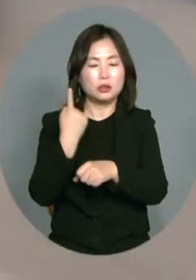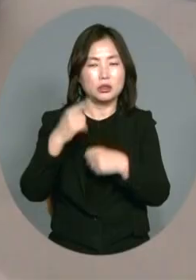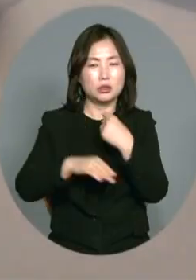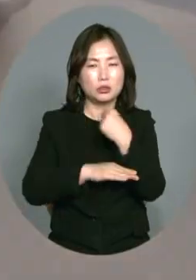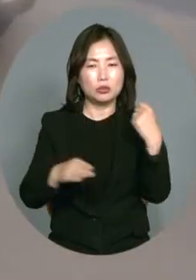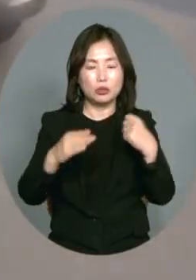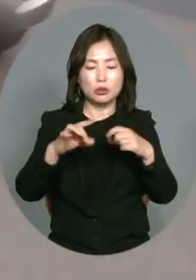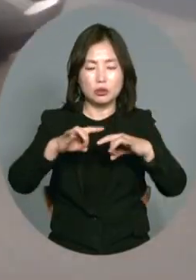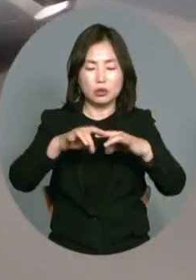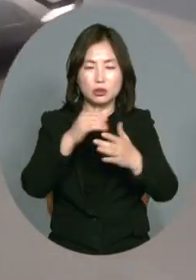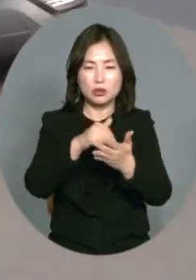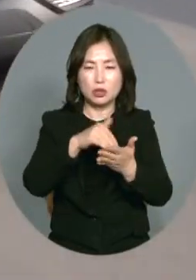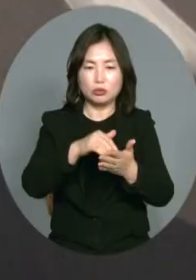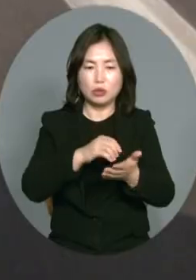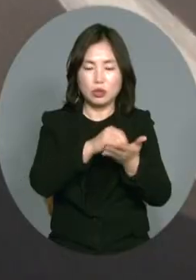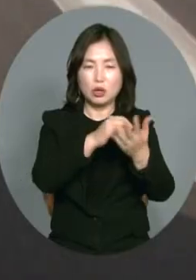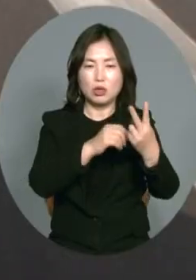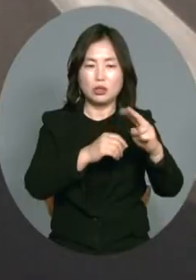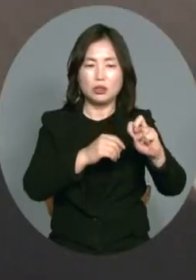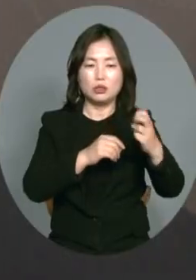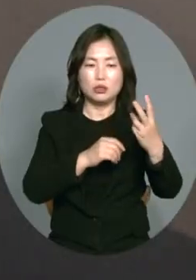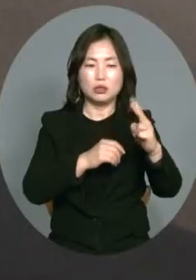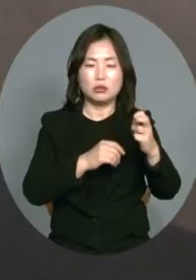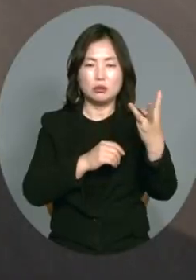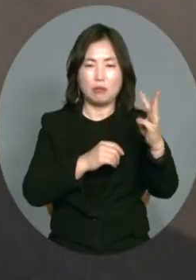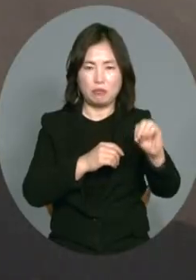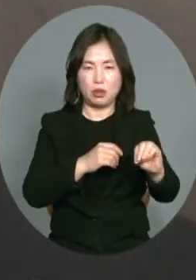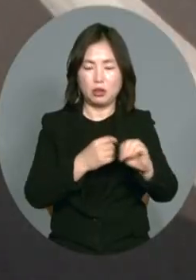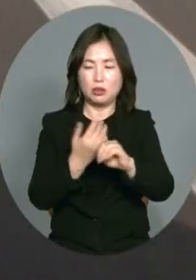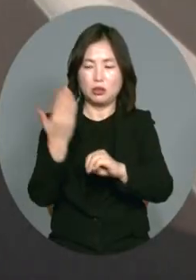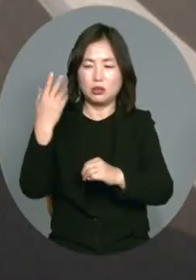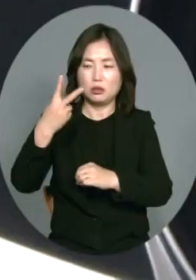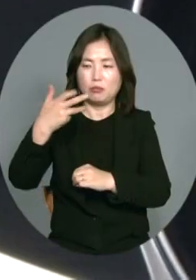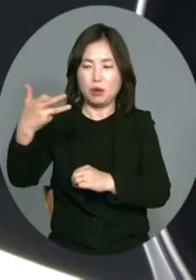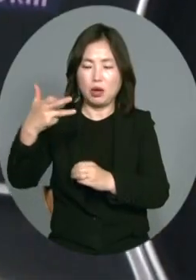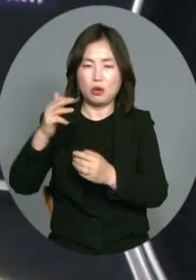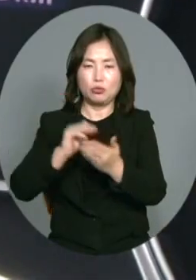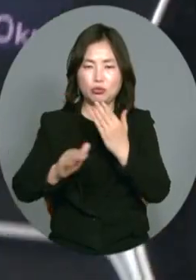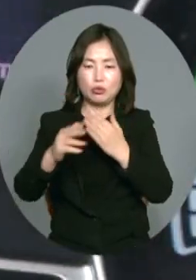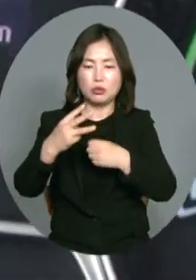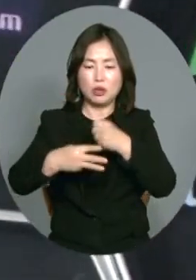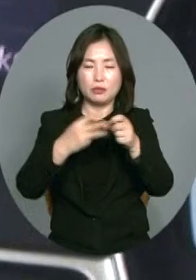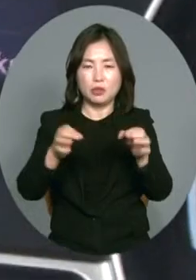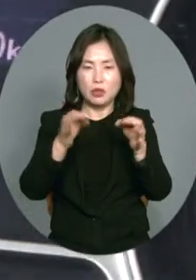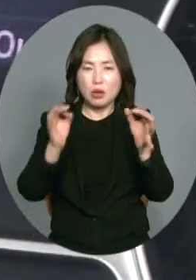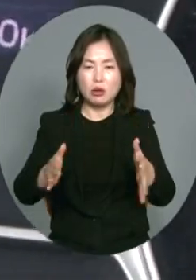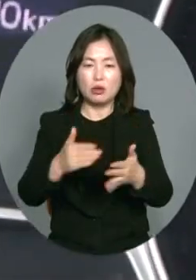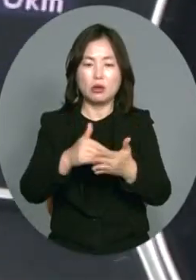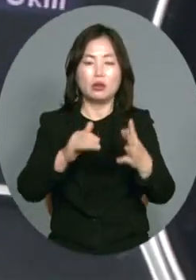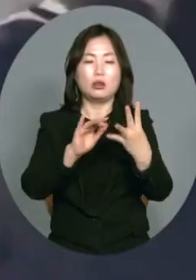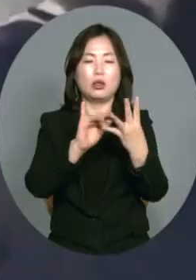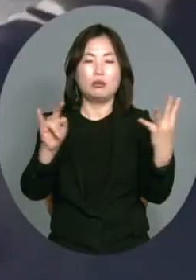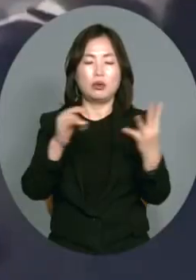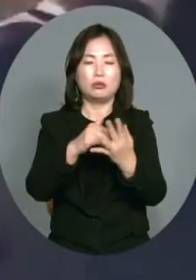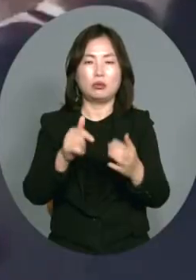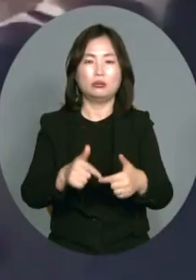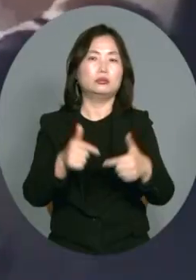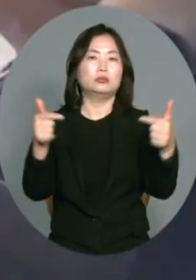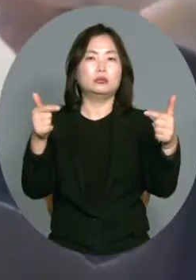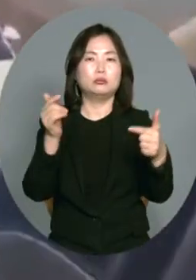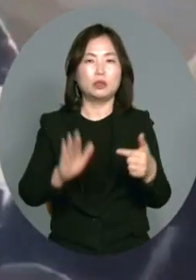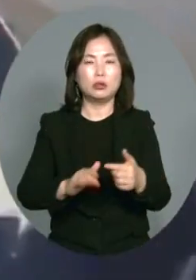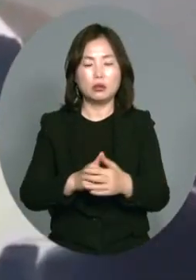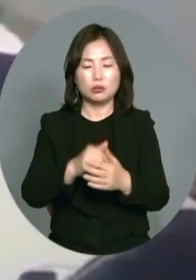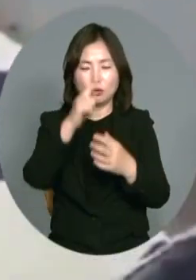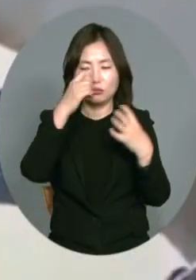우리나라의 전기차 등록수는 23만여 지난 2018년 이후 3년 만에 무려 4배 이상 급증했지만